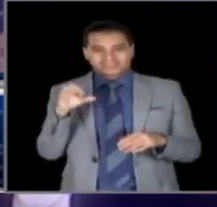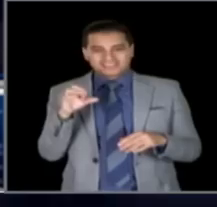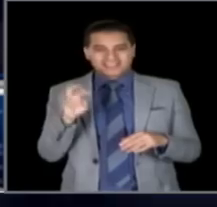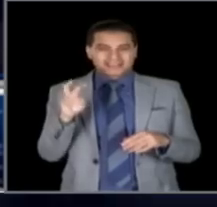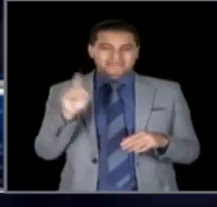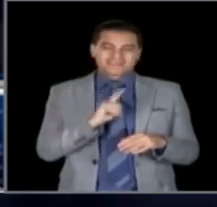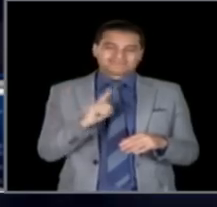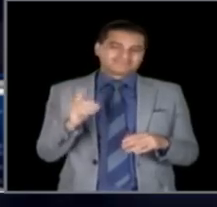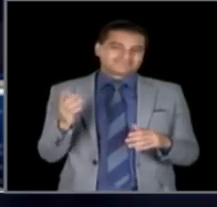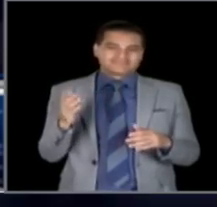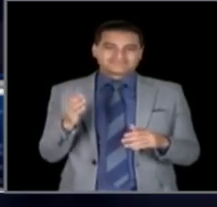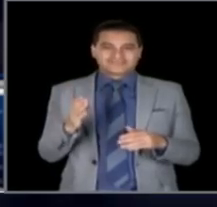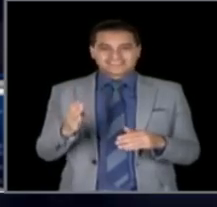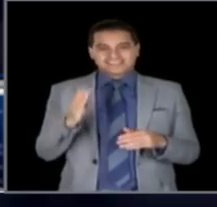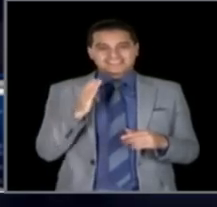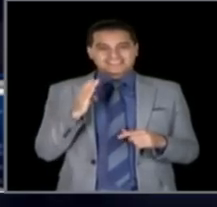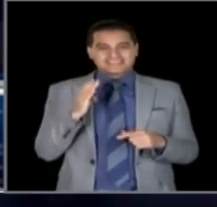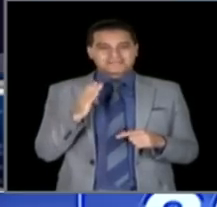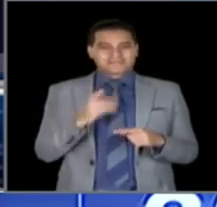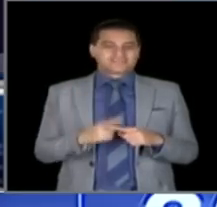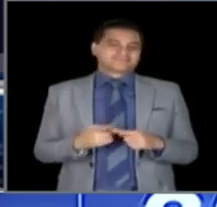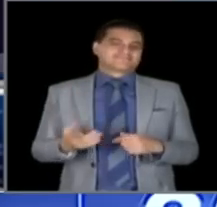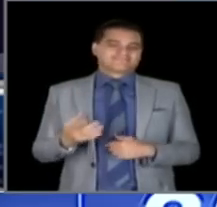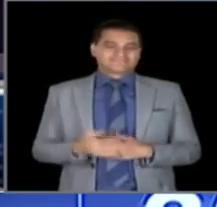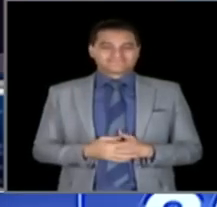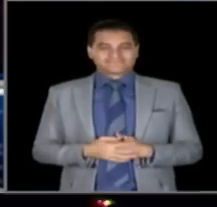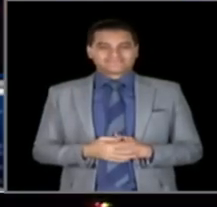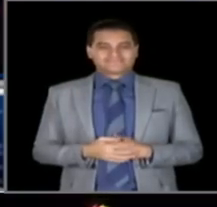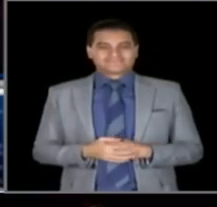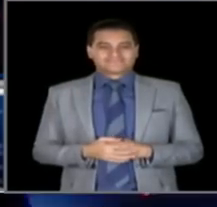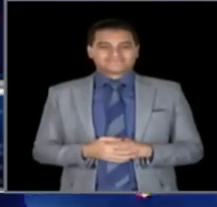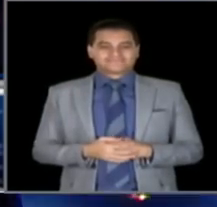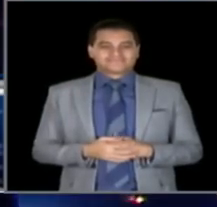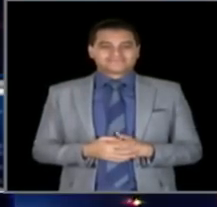10. عبد العزيز إجابة خاطئة.